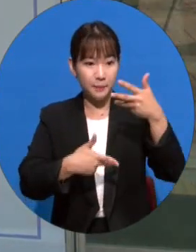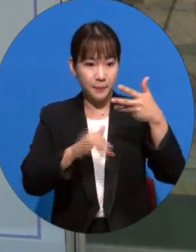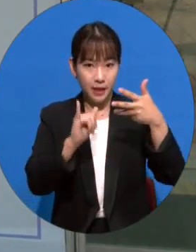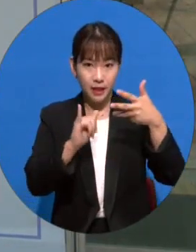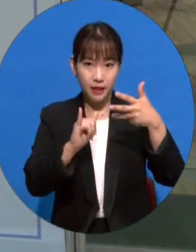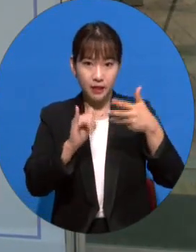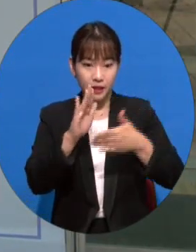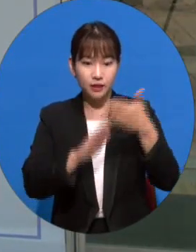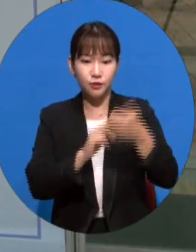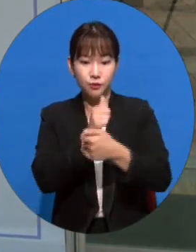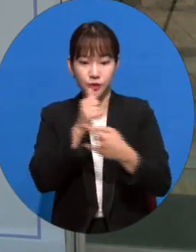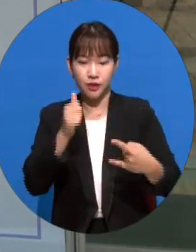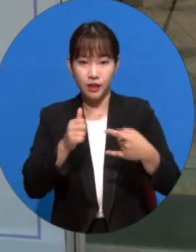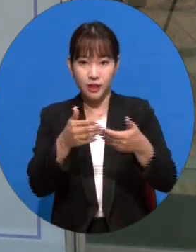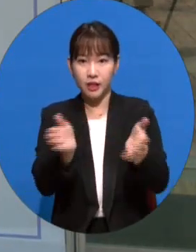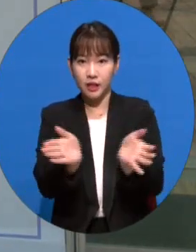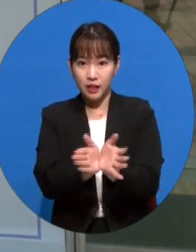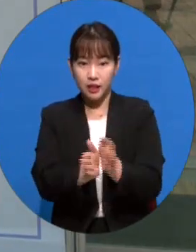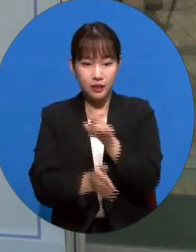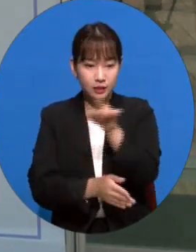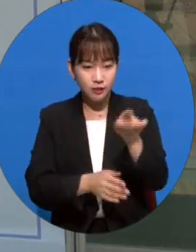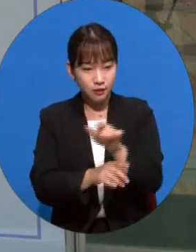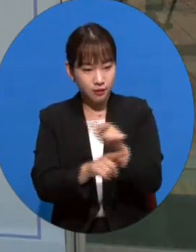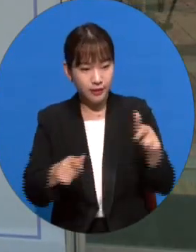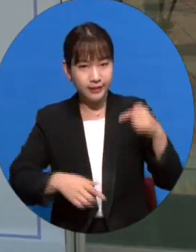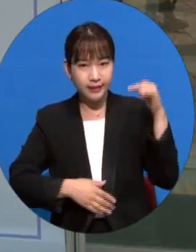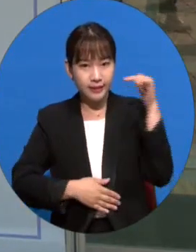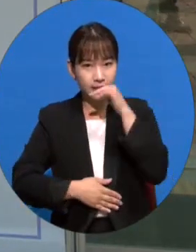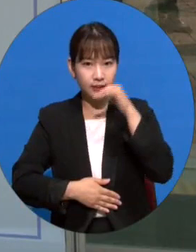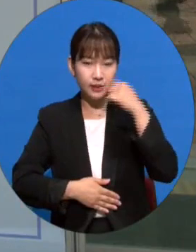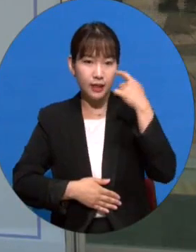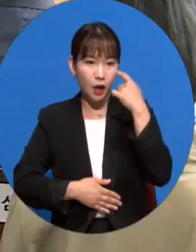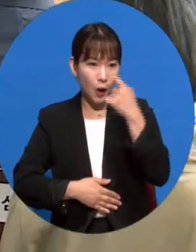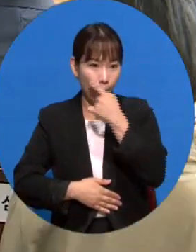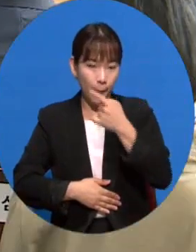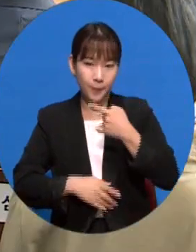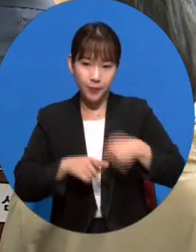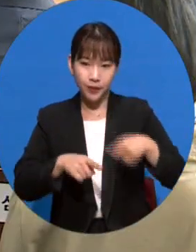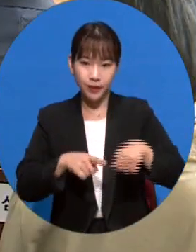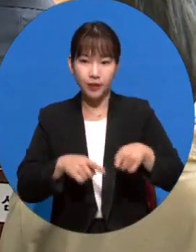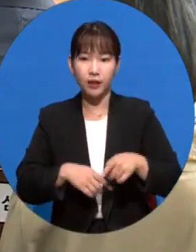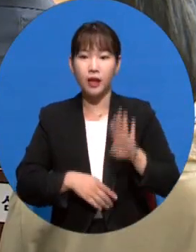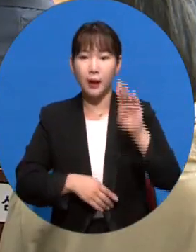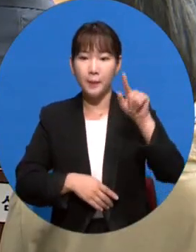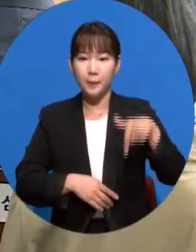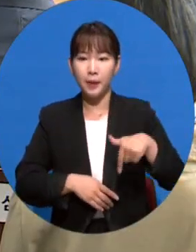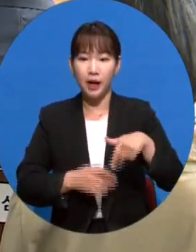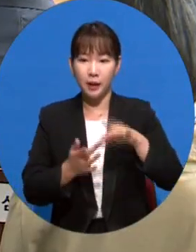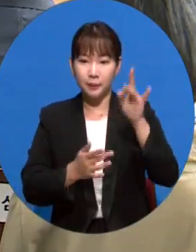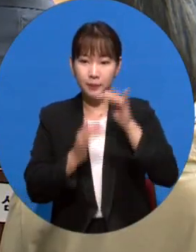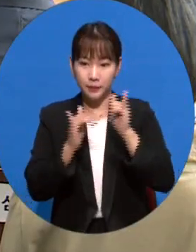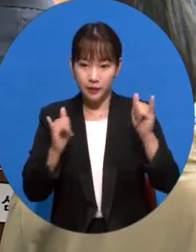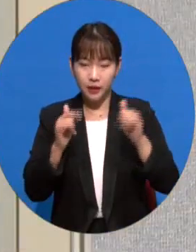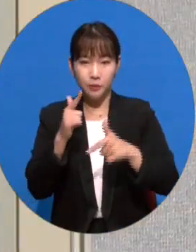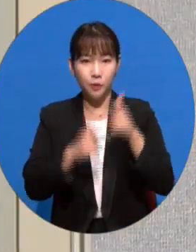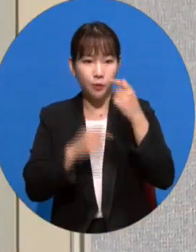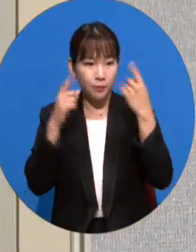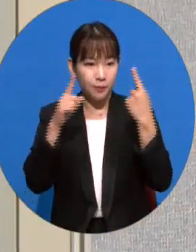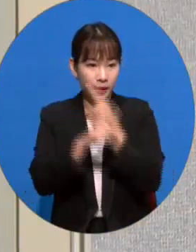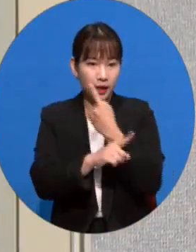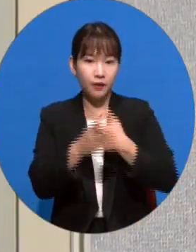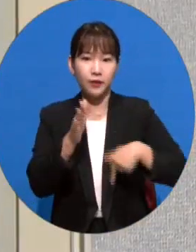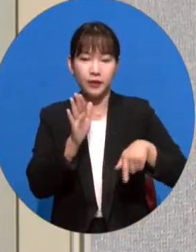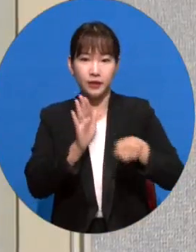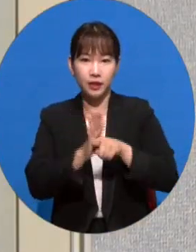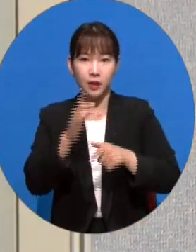8기 인수위원회에서는 그런 부분들을 철저히 검증을 해서. 박홍률 당선인은 목포 개혁을